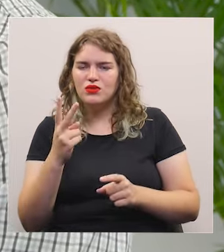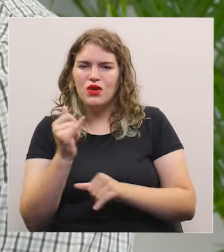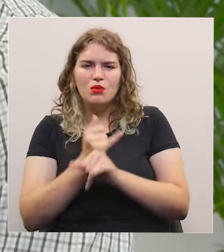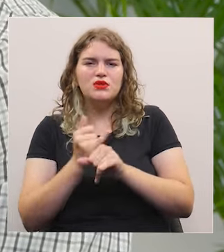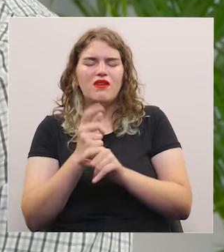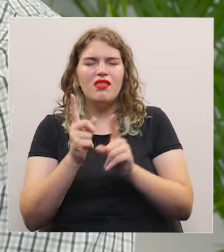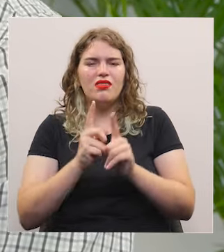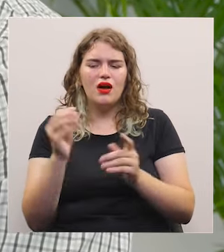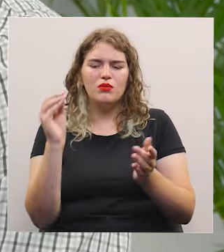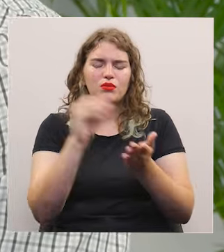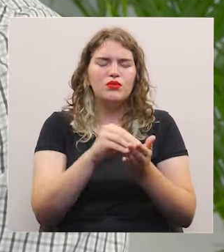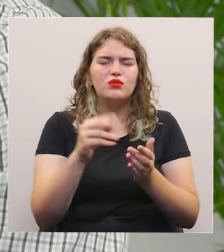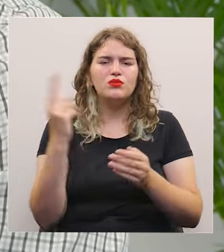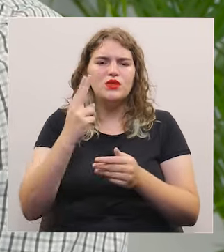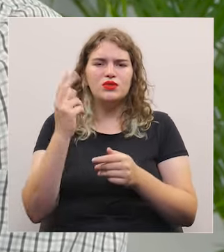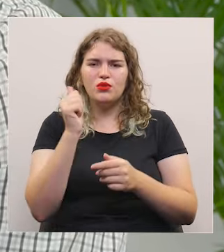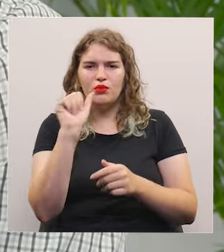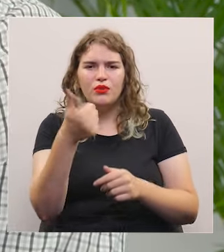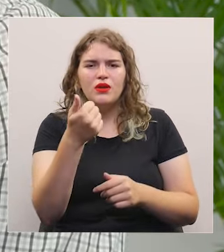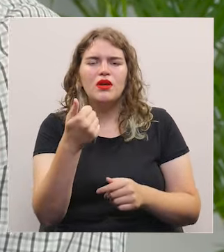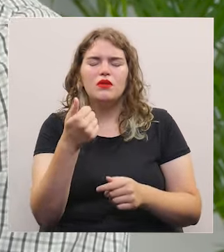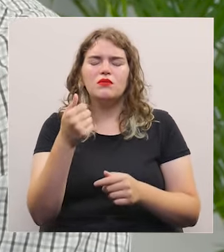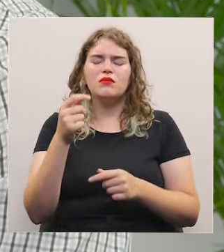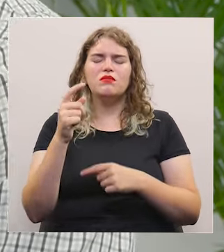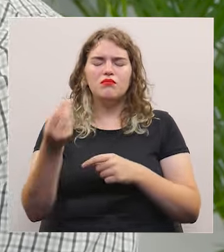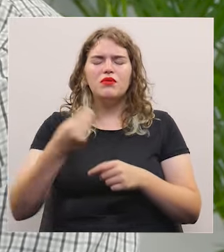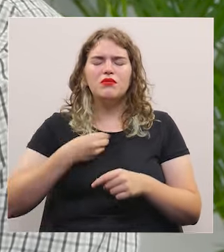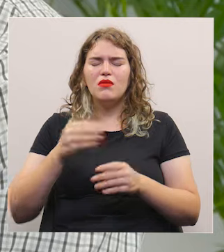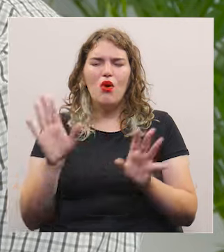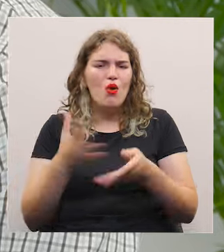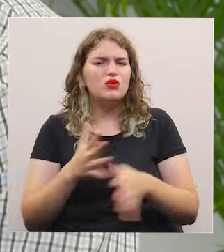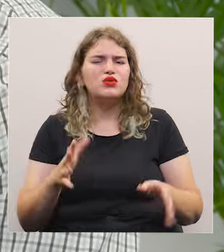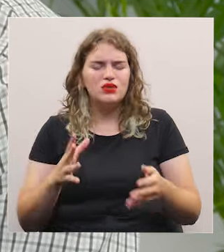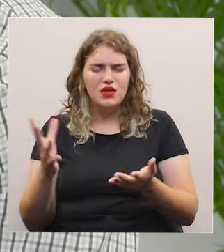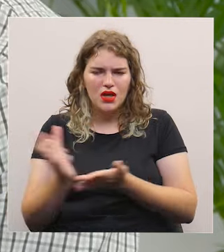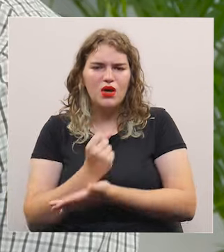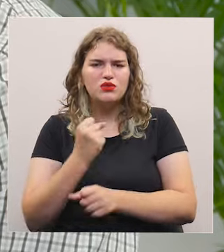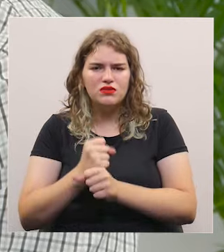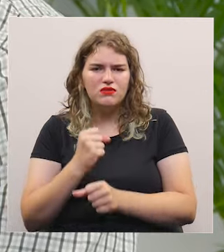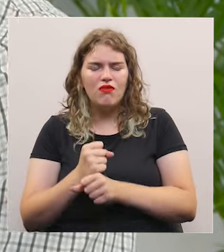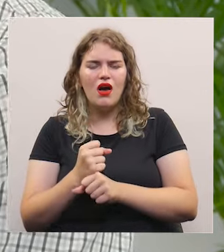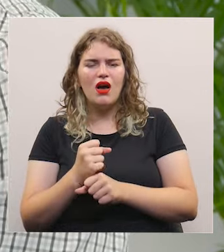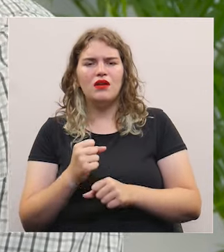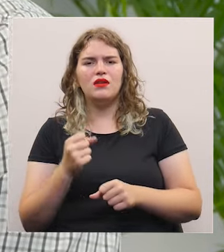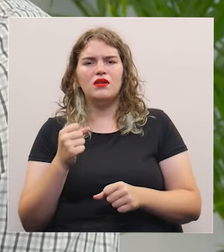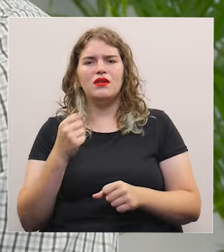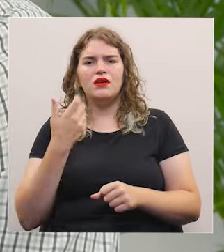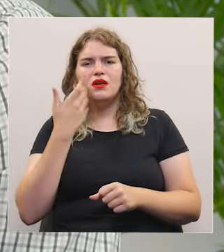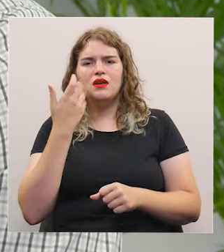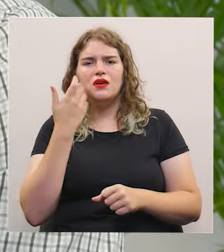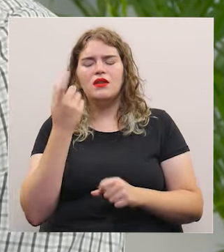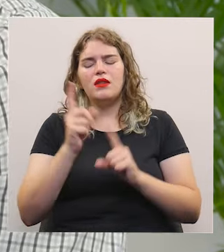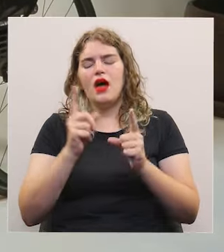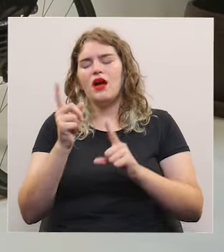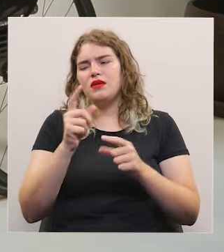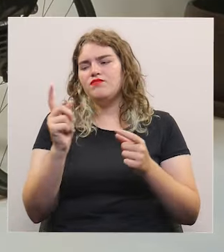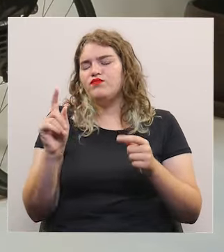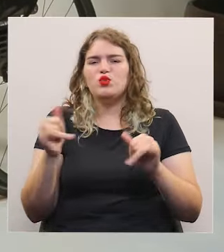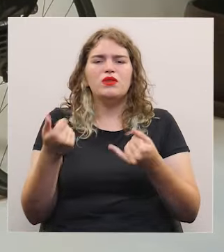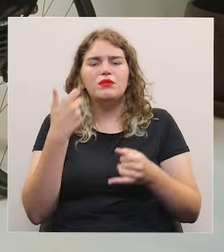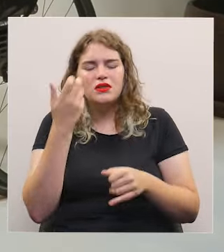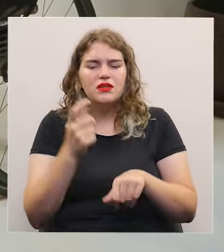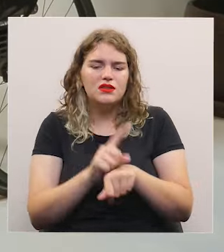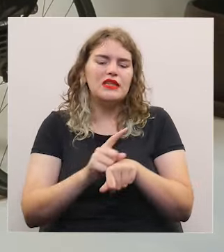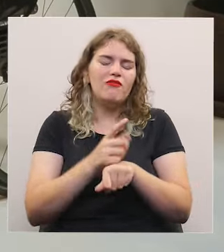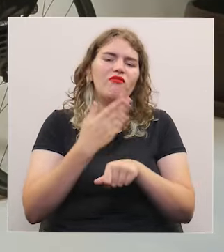Dumnezeu înaintea fiecărui lucru a vieții mele, prin puteri și reușesc absolut orice ar fi. Că nu se întâmplă la timpul pe care eu îl